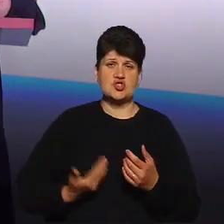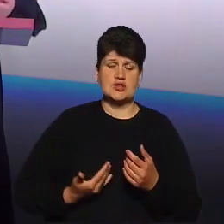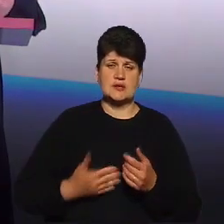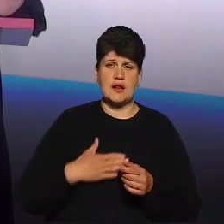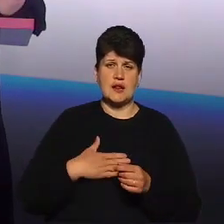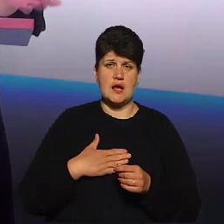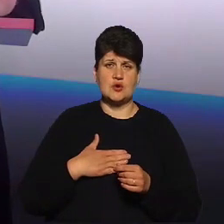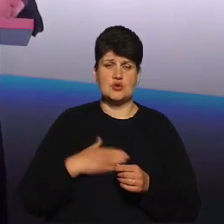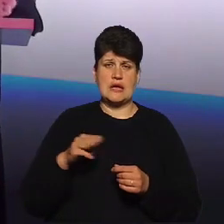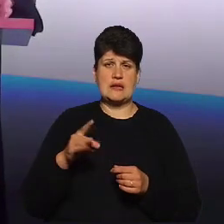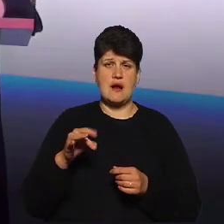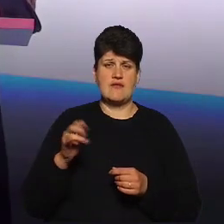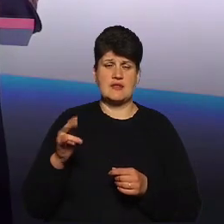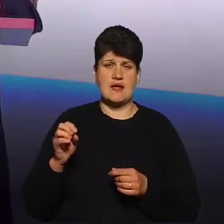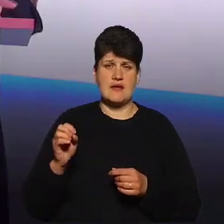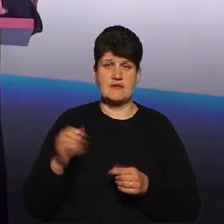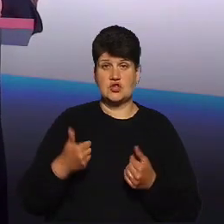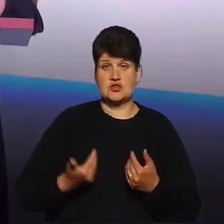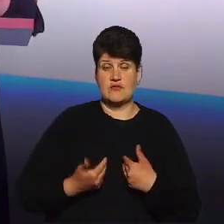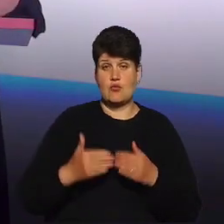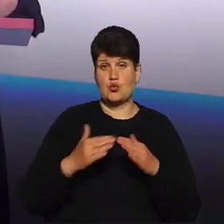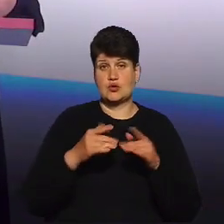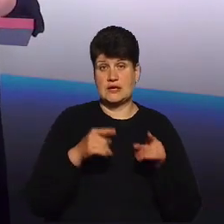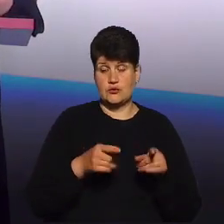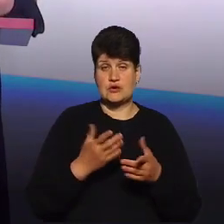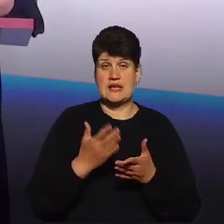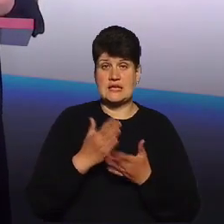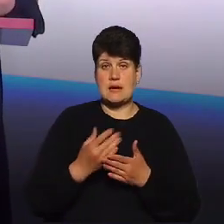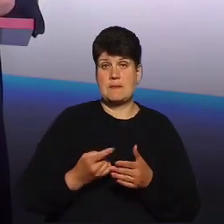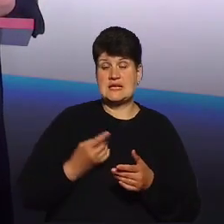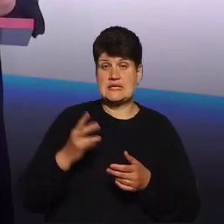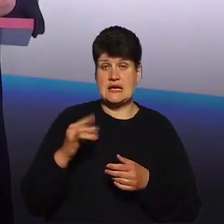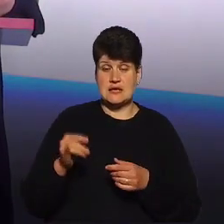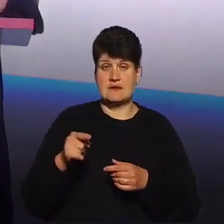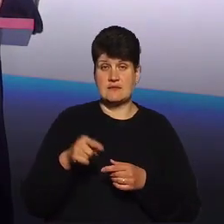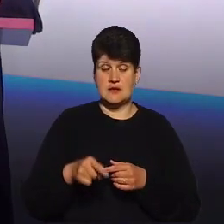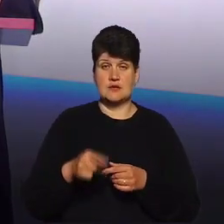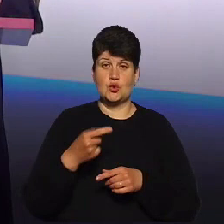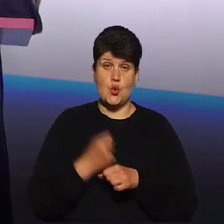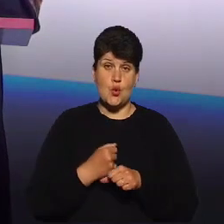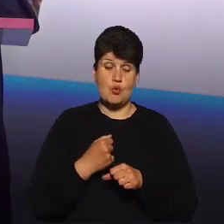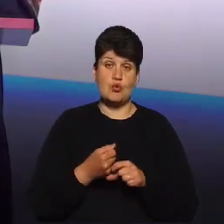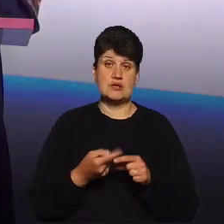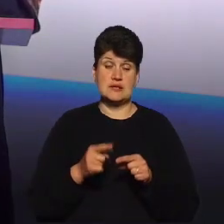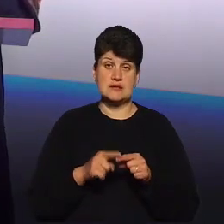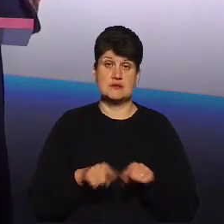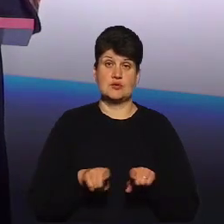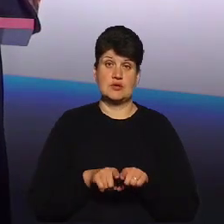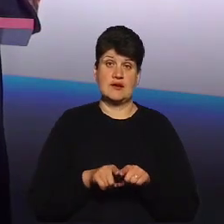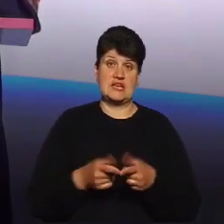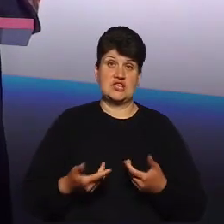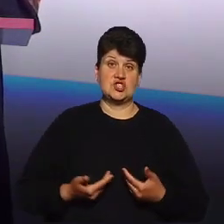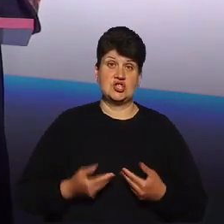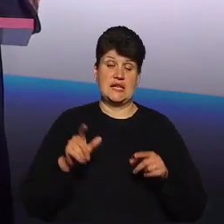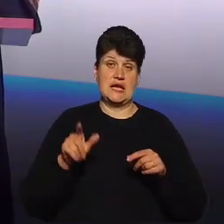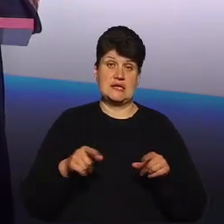травневого, нашої, просто він живе в будинку, в якому є майстерні, і він там постійно, приїжджає, його робота це вас, так. Та тобто як він жилець там. Так, тобто в нього